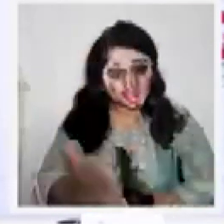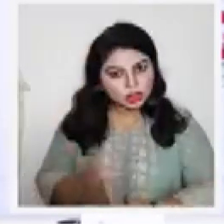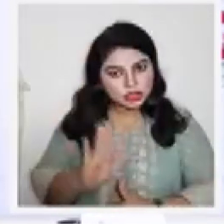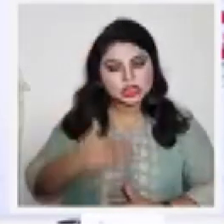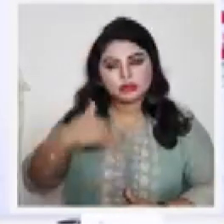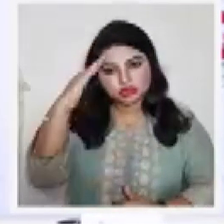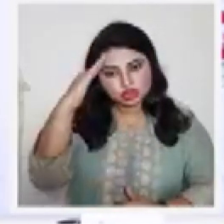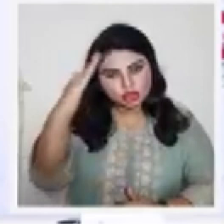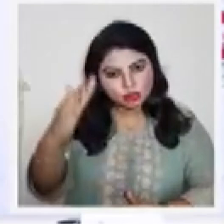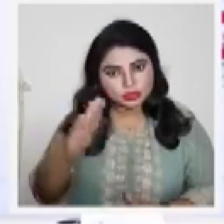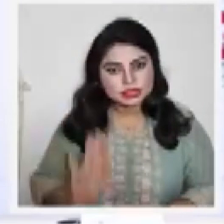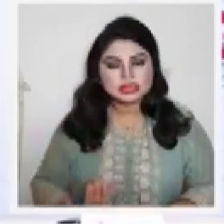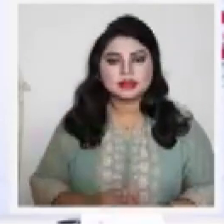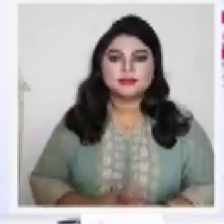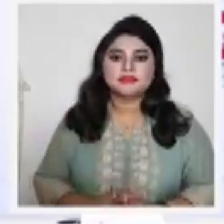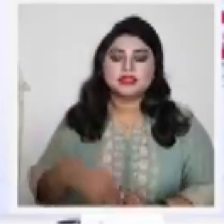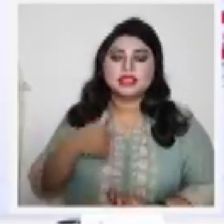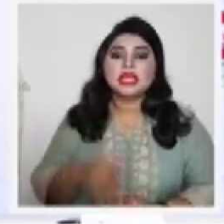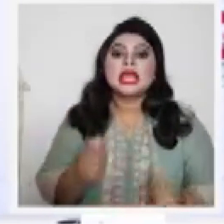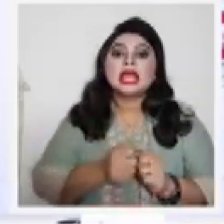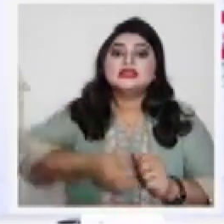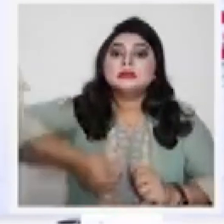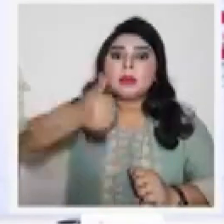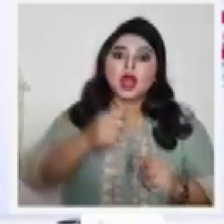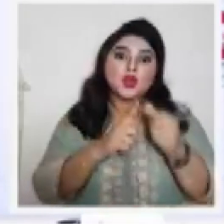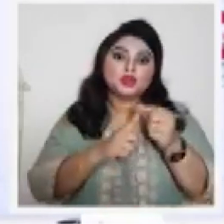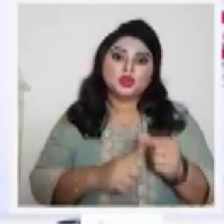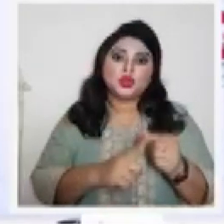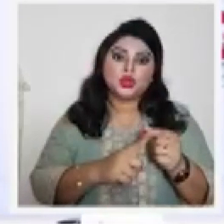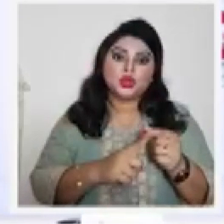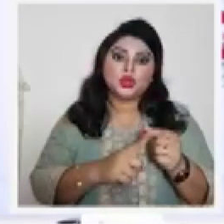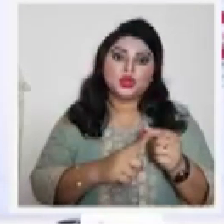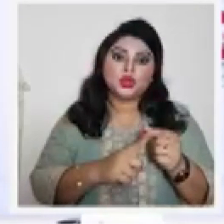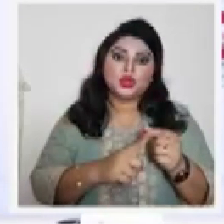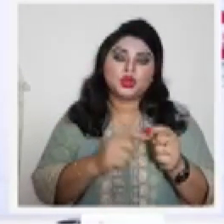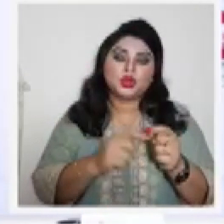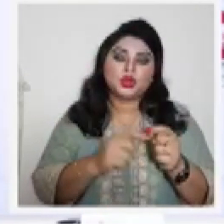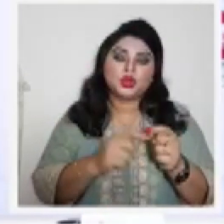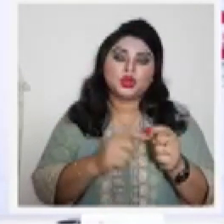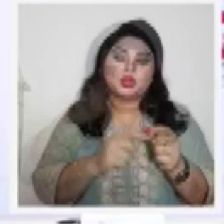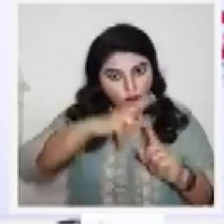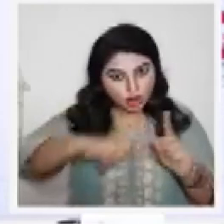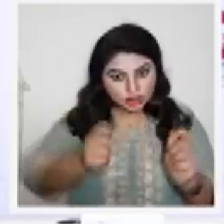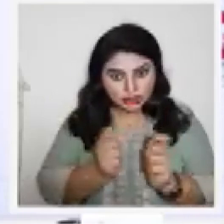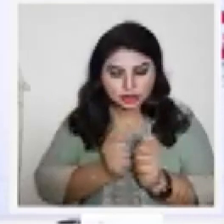জানাই এবং তার আদর্শ অনুপ্রেরণায় যেন বাংলাদেশের নারীরা চলতে পারে সেই কামনা